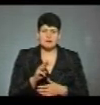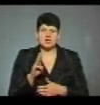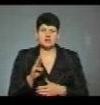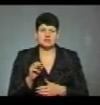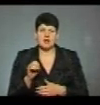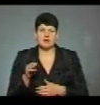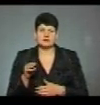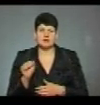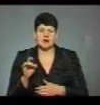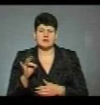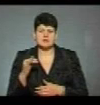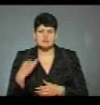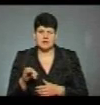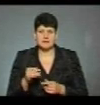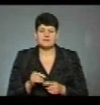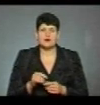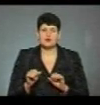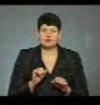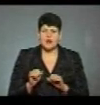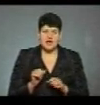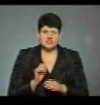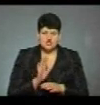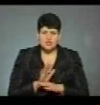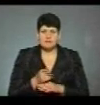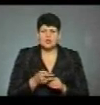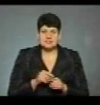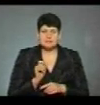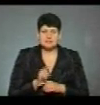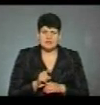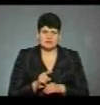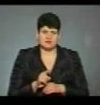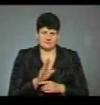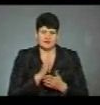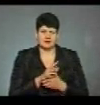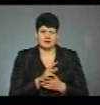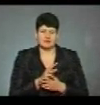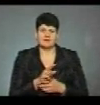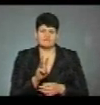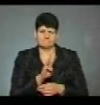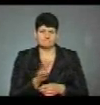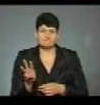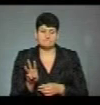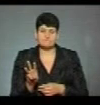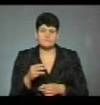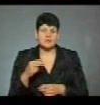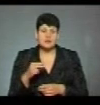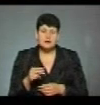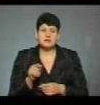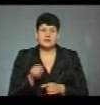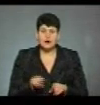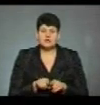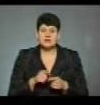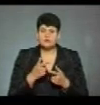Шатарський. Розпорядження про це призначення сьогодні розмістили на офіційному інтернет-представництві президента. Інформацію нам